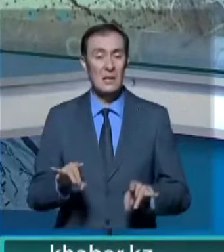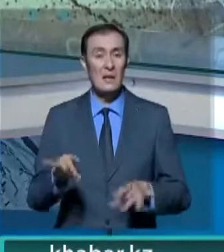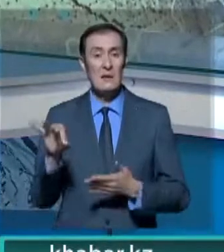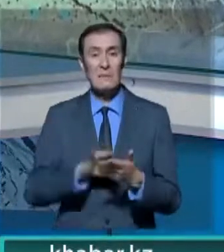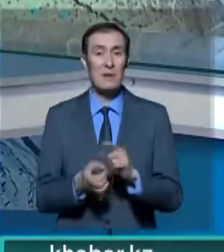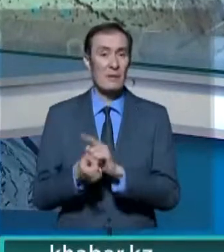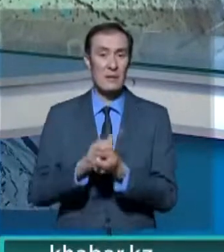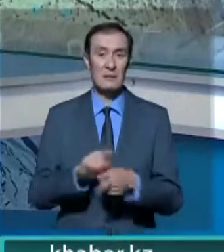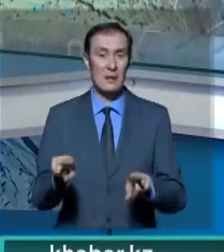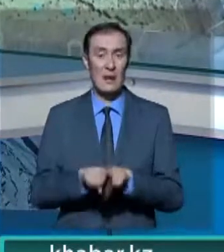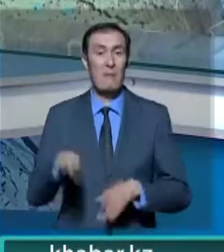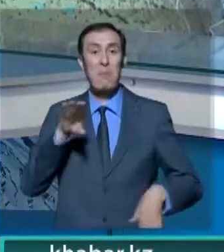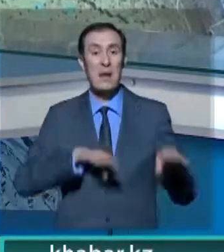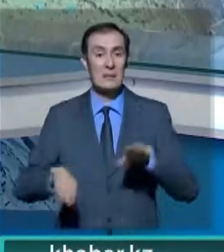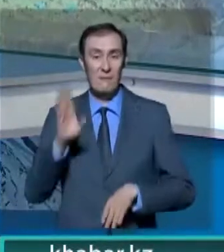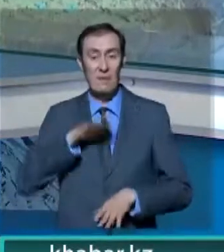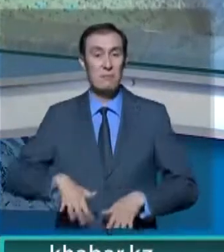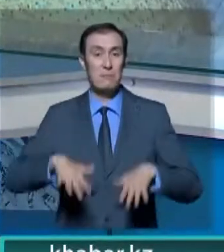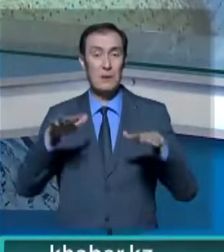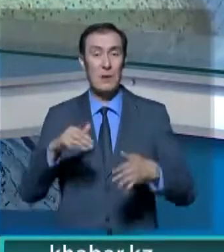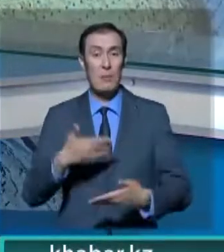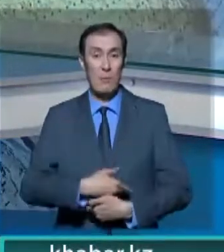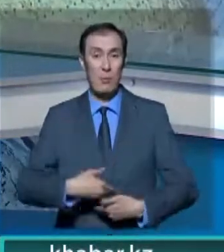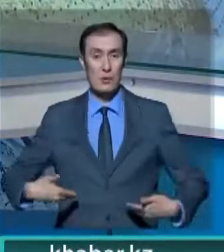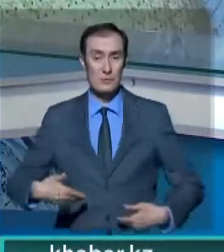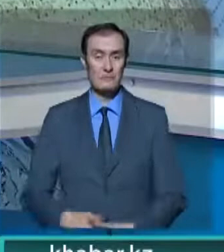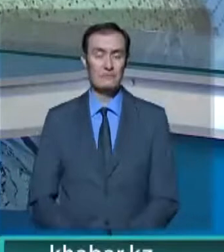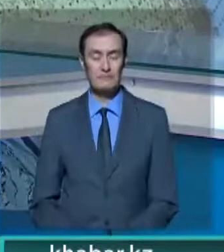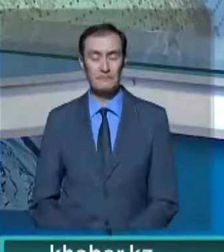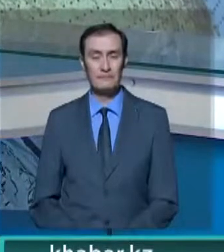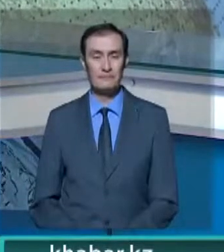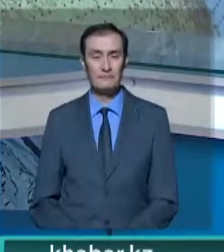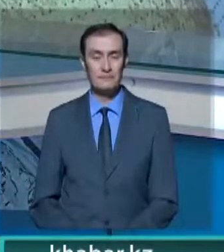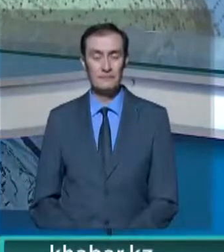он превратился в бассейн. Воды там было по пояс.